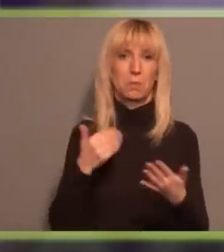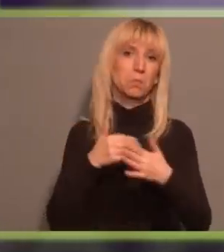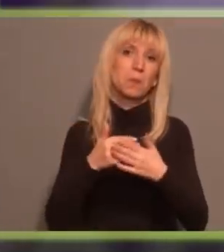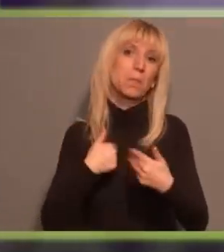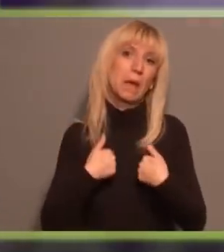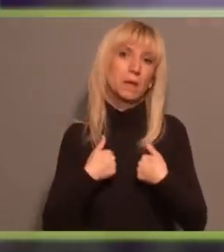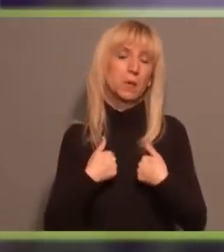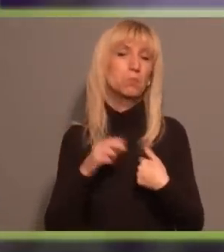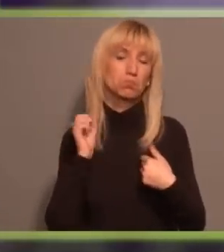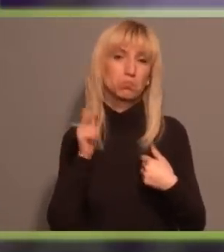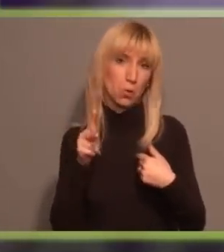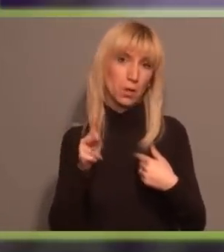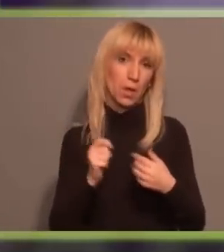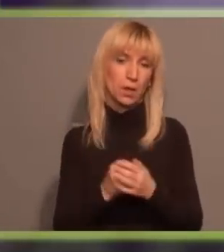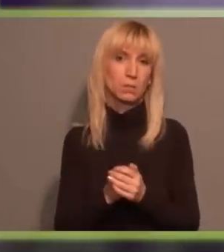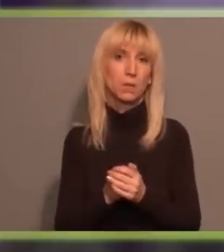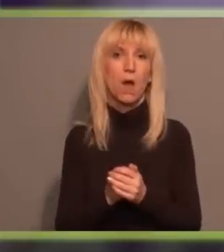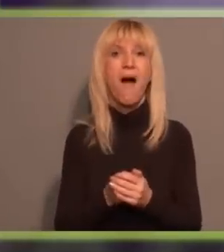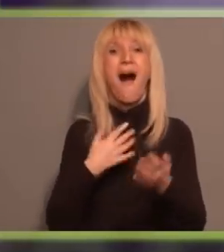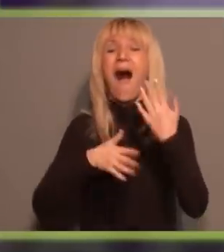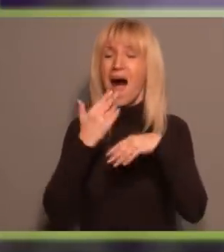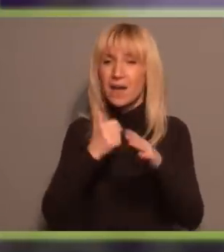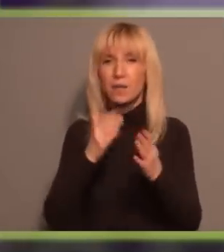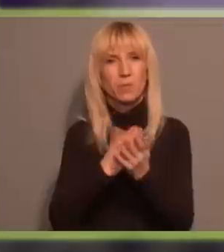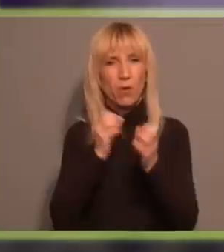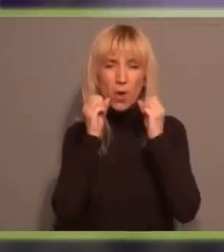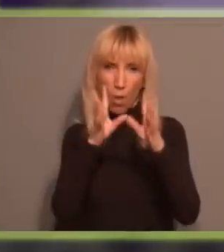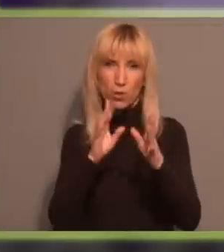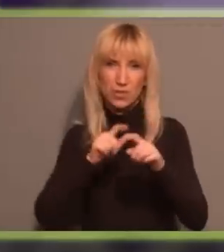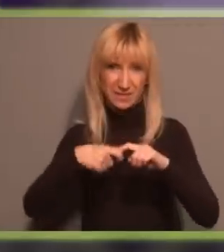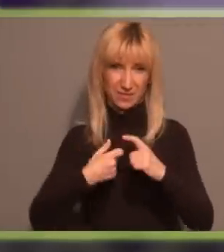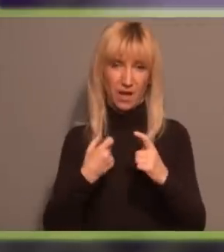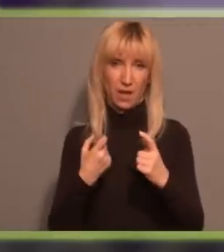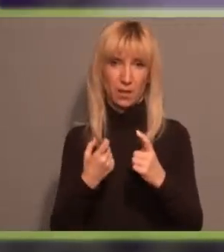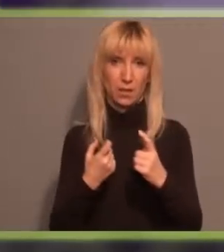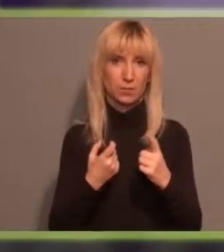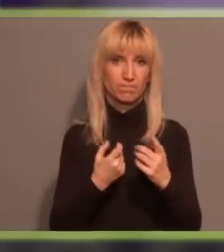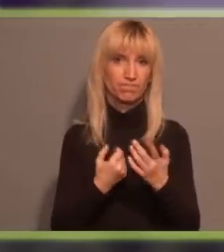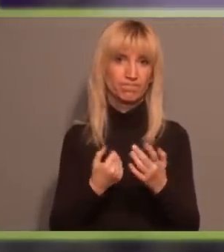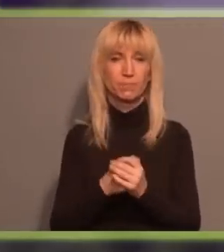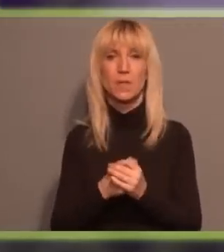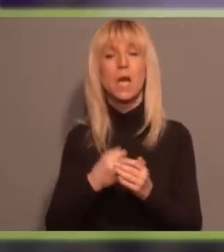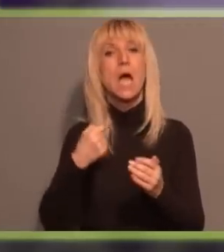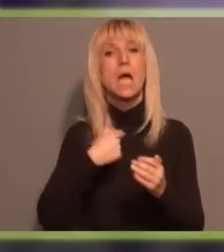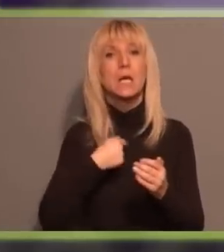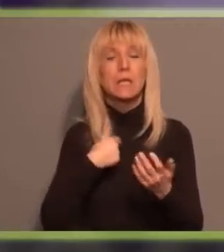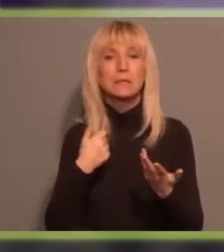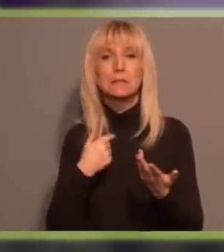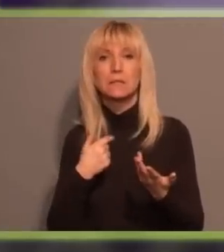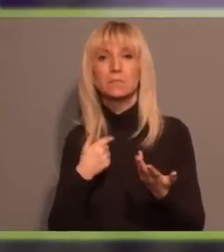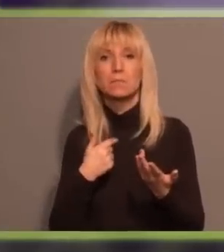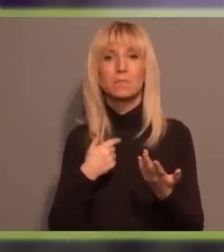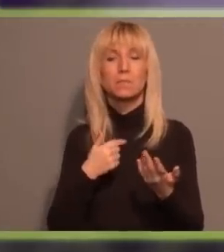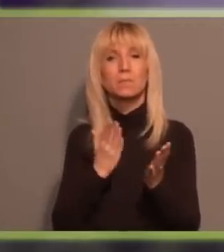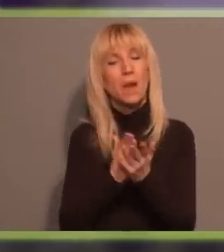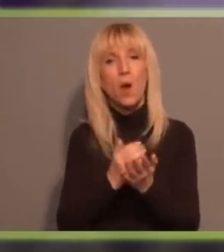na mene. To je dobro. Ali šta je loše? Jeste opet društvo, jer ja sam sa